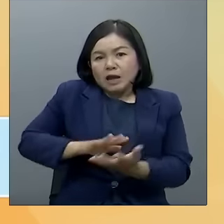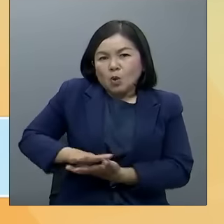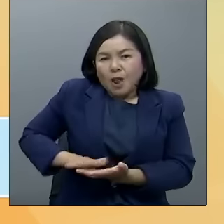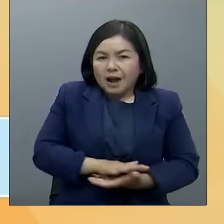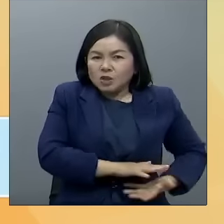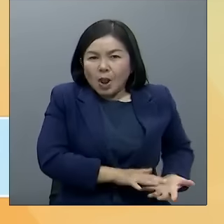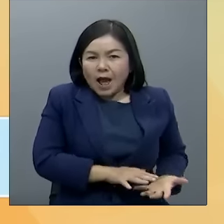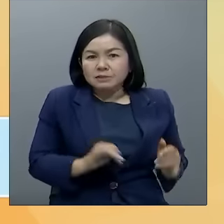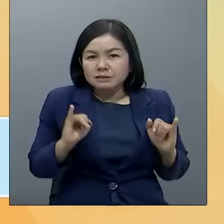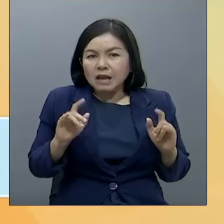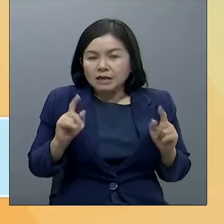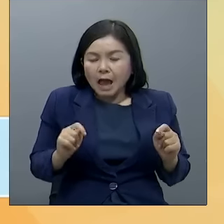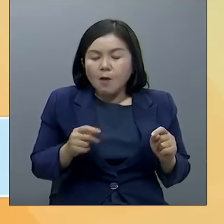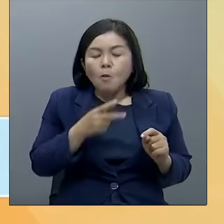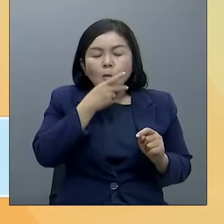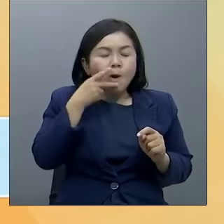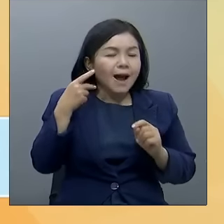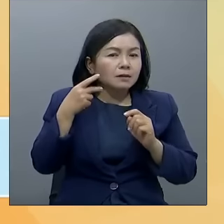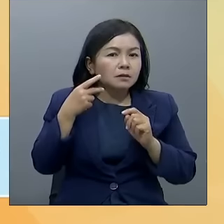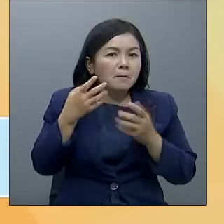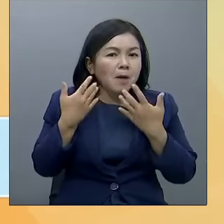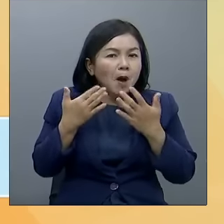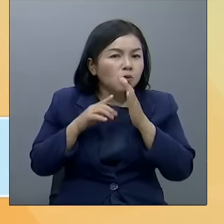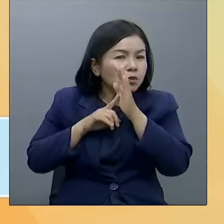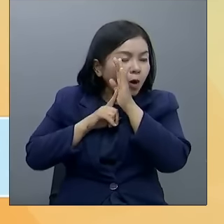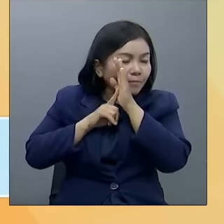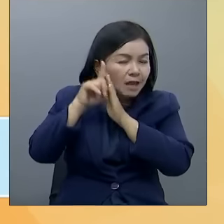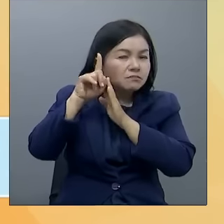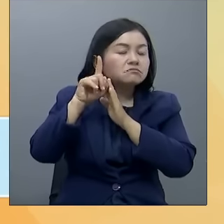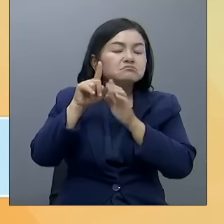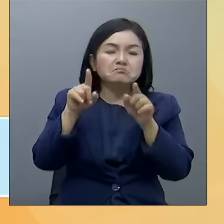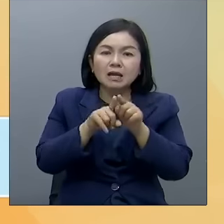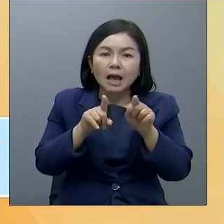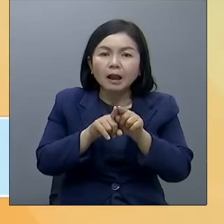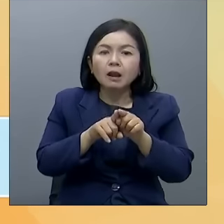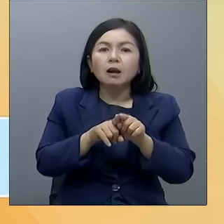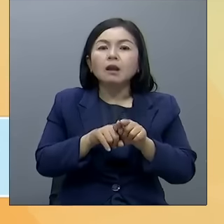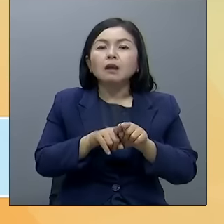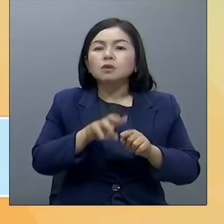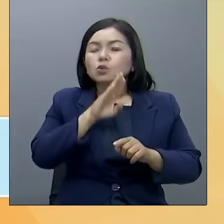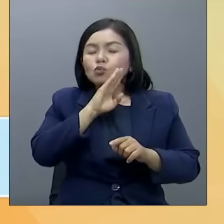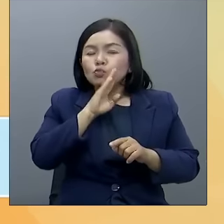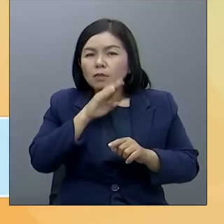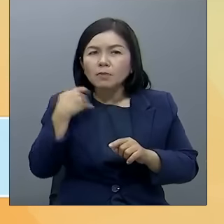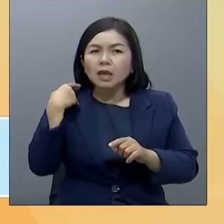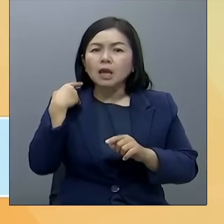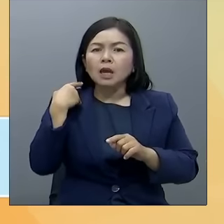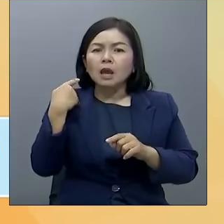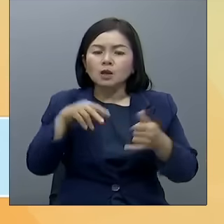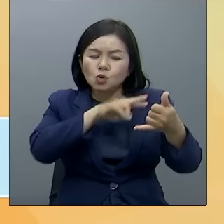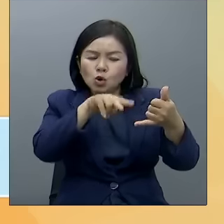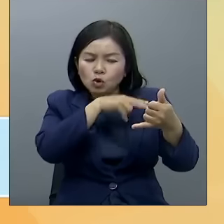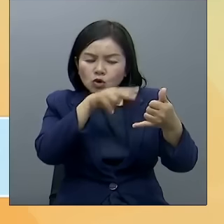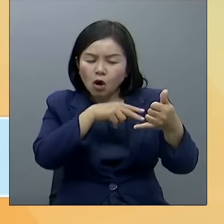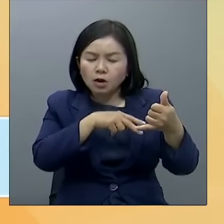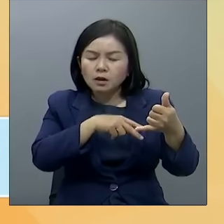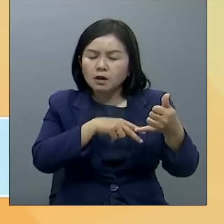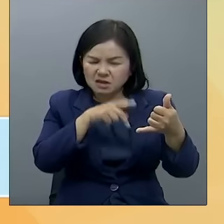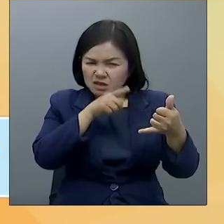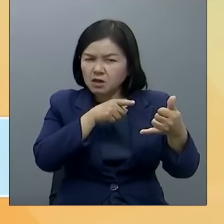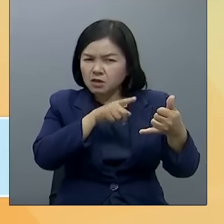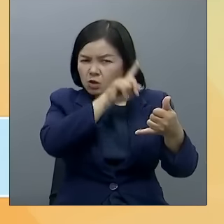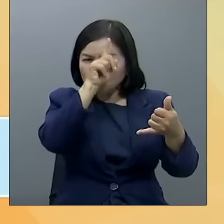สูง ถูกต้อง กับเบาหวาน ใช่ครับ มันจะมาเป็นแพ็กเกจเลย มาเป็นแพ็กเกจ คือถ้าเกิดมีอาการหรือว่ามีประวัติที่จะเป็น2โรคเนี้ย